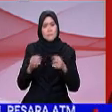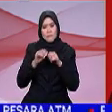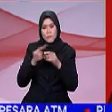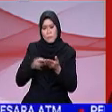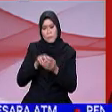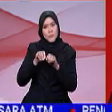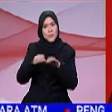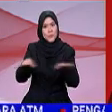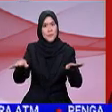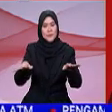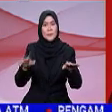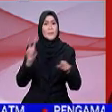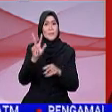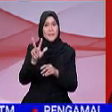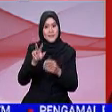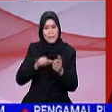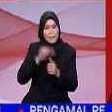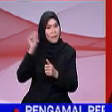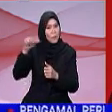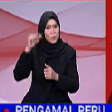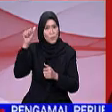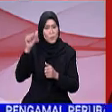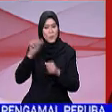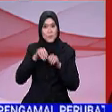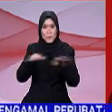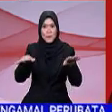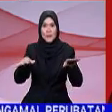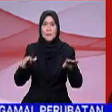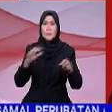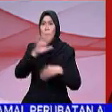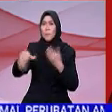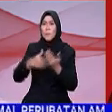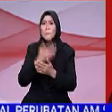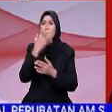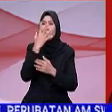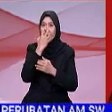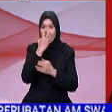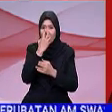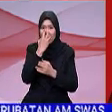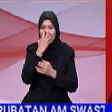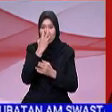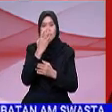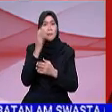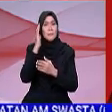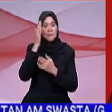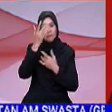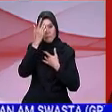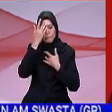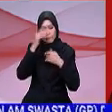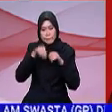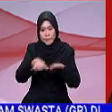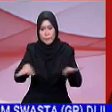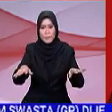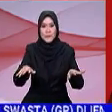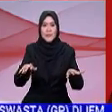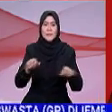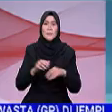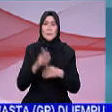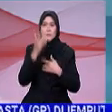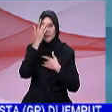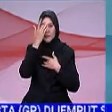tular menerusi tiga mesej audio turut mendakwa semua babi di daerah berkenaan dijangkiti ASF.